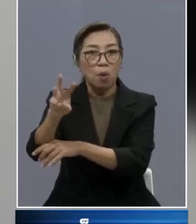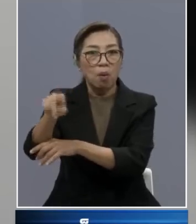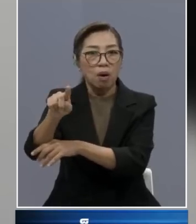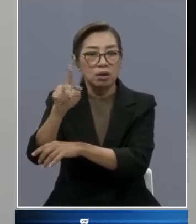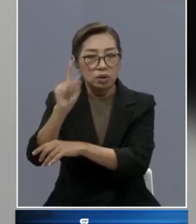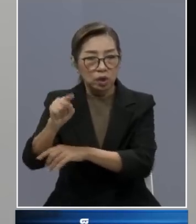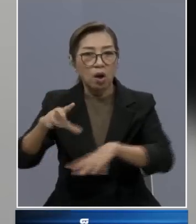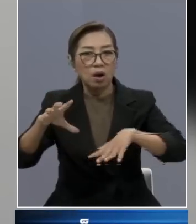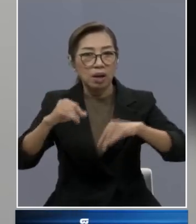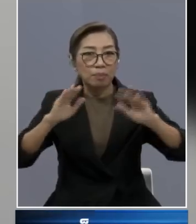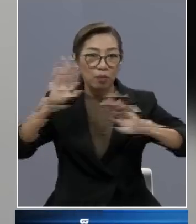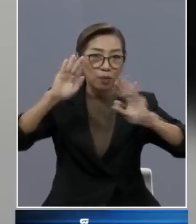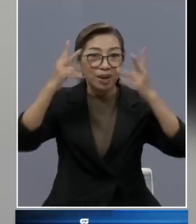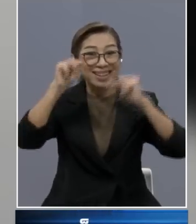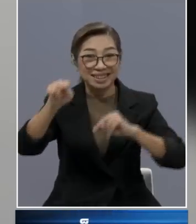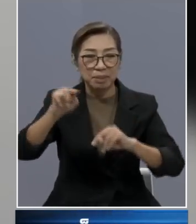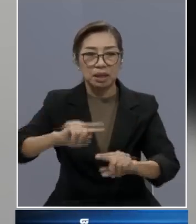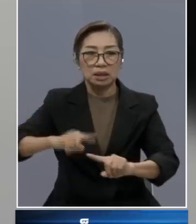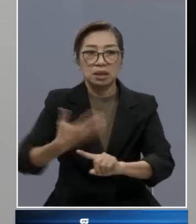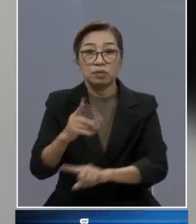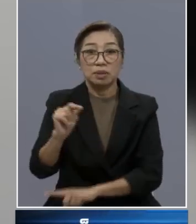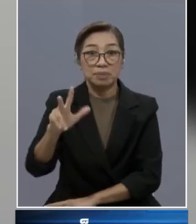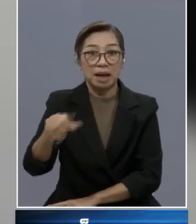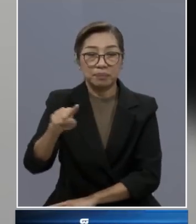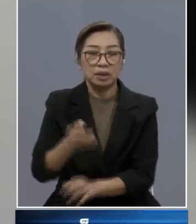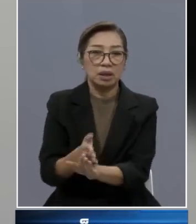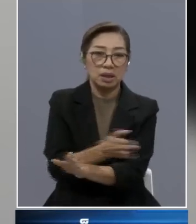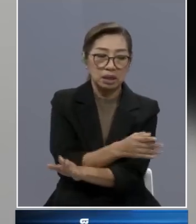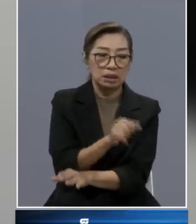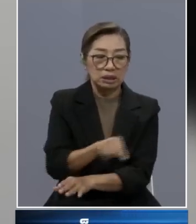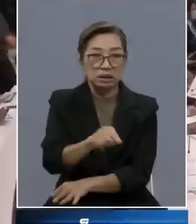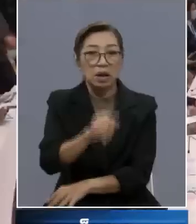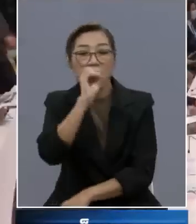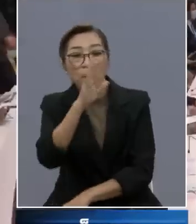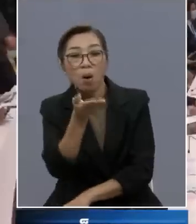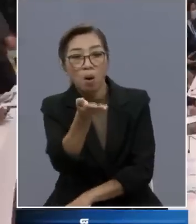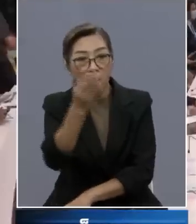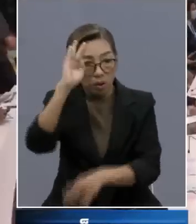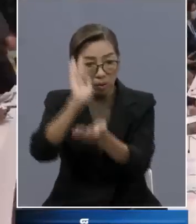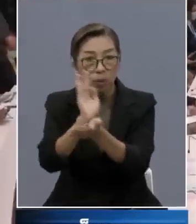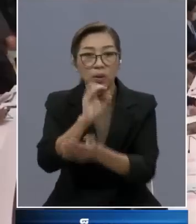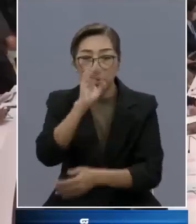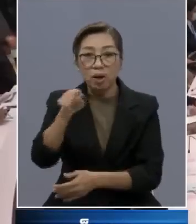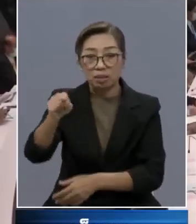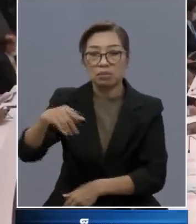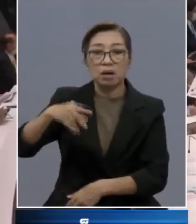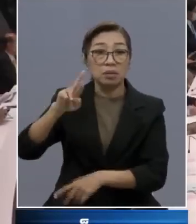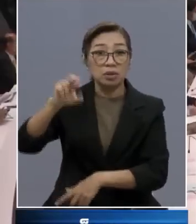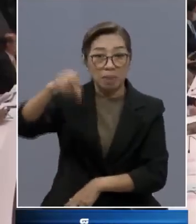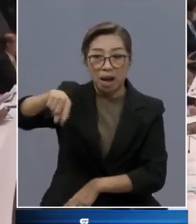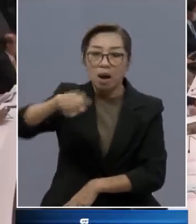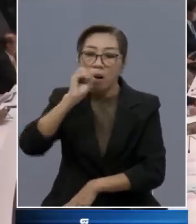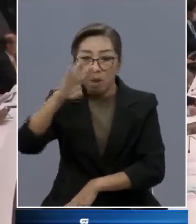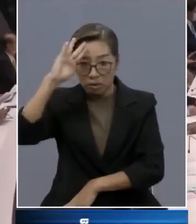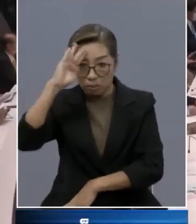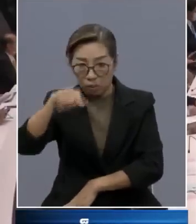วในวันที่23พฤษภาคมได้มีการแจ้งต่อฝ่ายความมั่นคงไว้แล้วให้ดูแลพื้นที่ทั้งบริเวณประตู